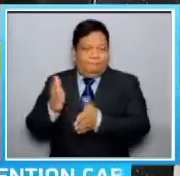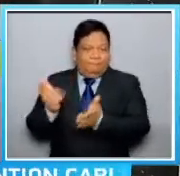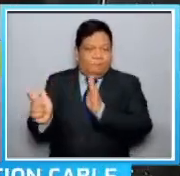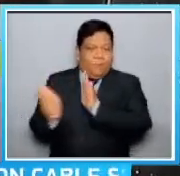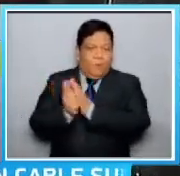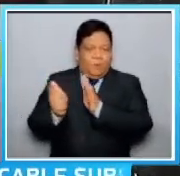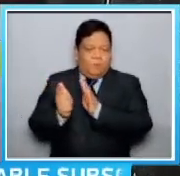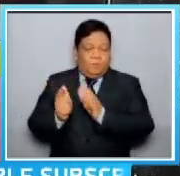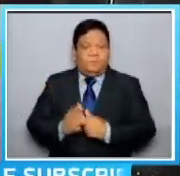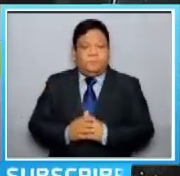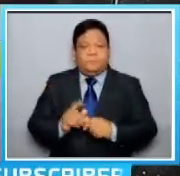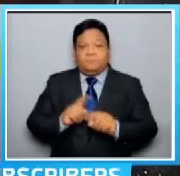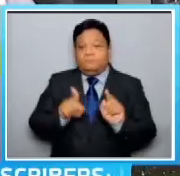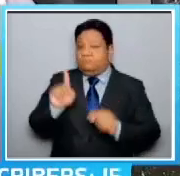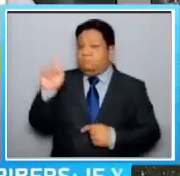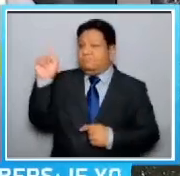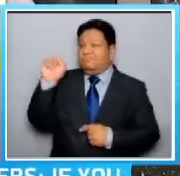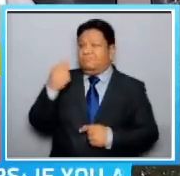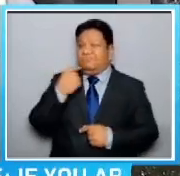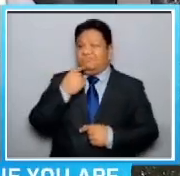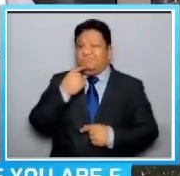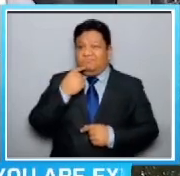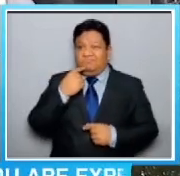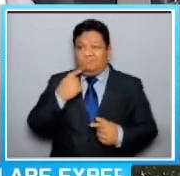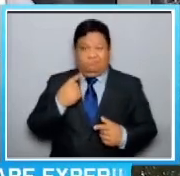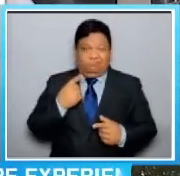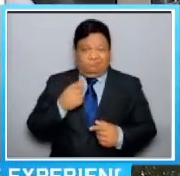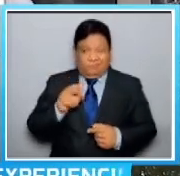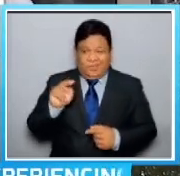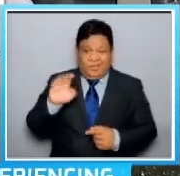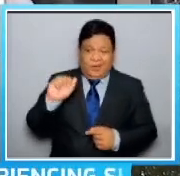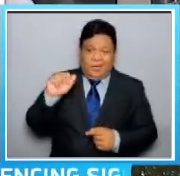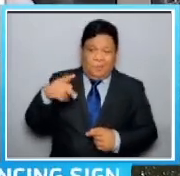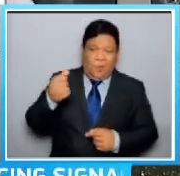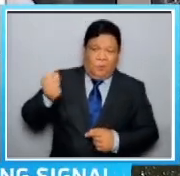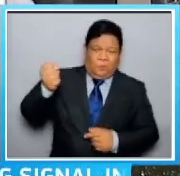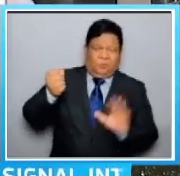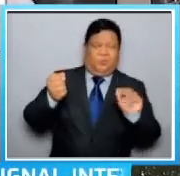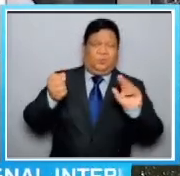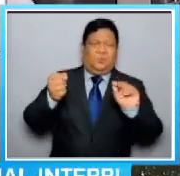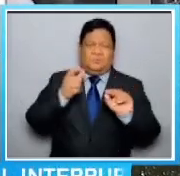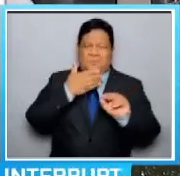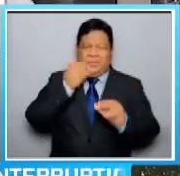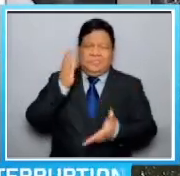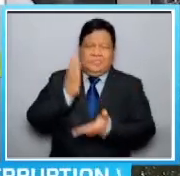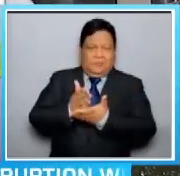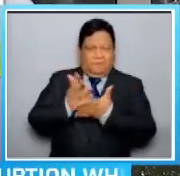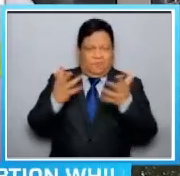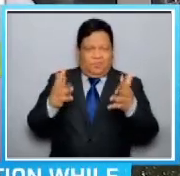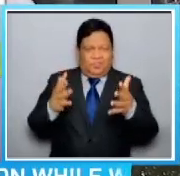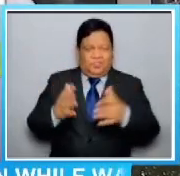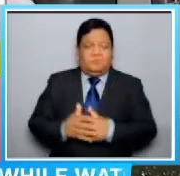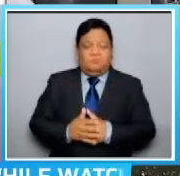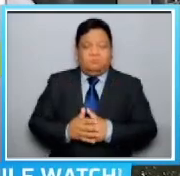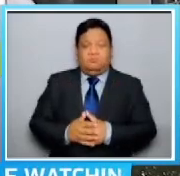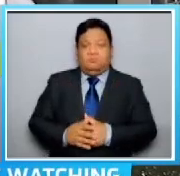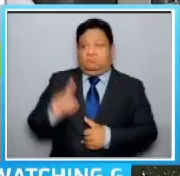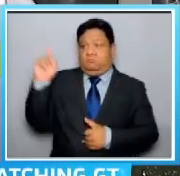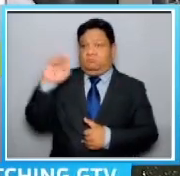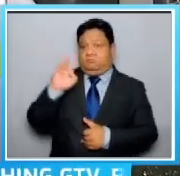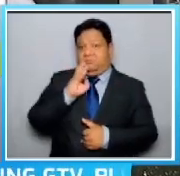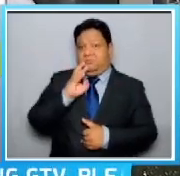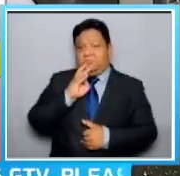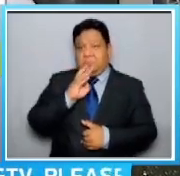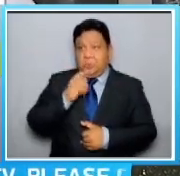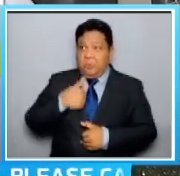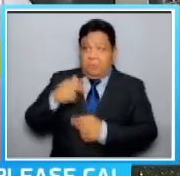itigil ang NCAP. Ginaya natin yung NCAP ng ibang bansa, pero yung kondisyon kasi ng highway sa Pilipinas iba eh, iba sa